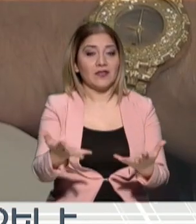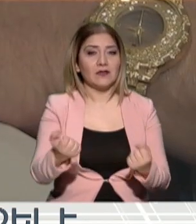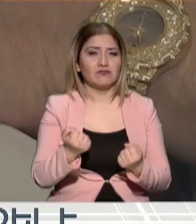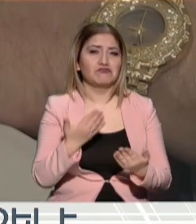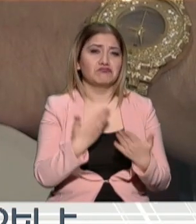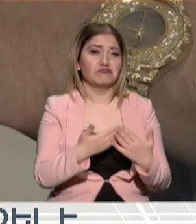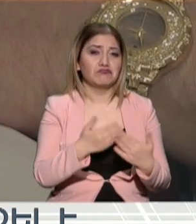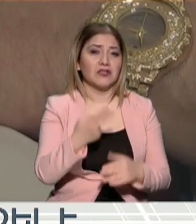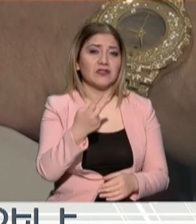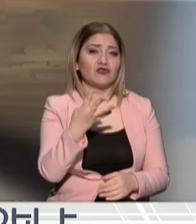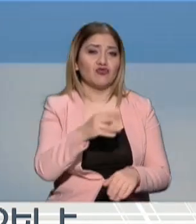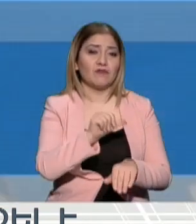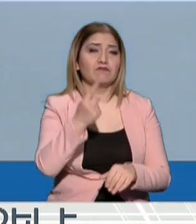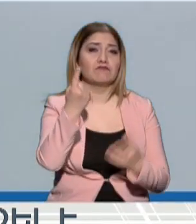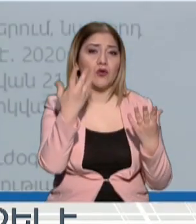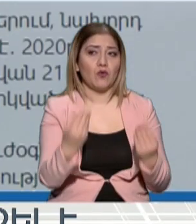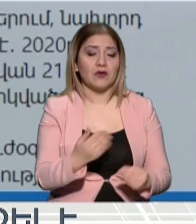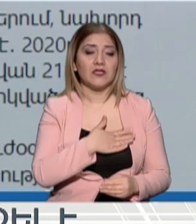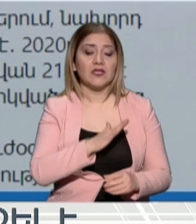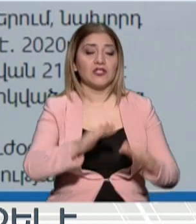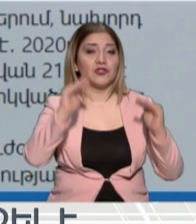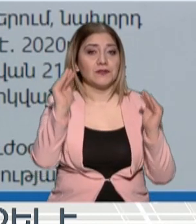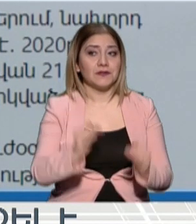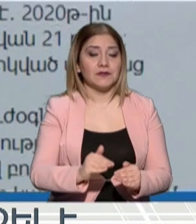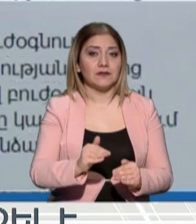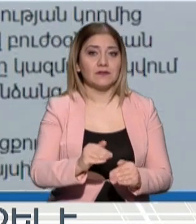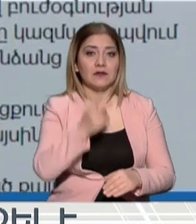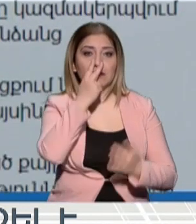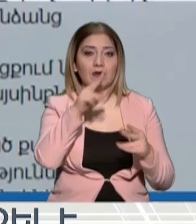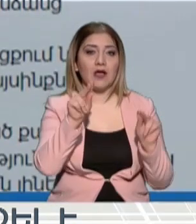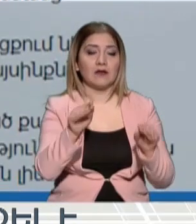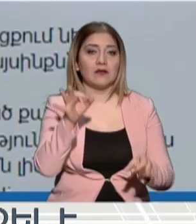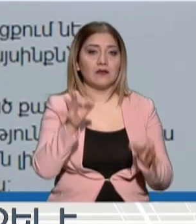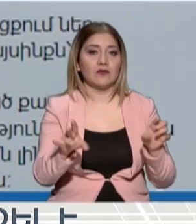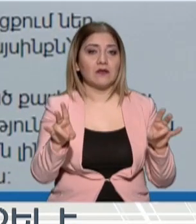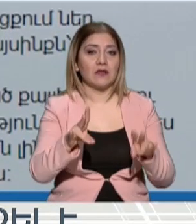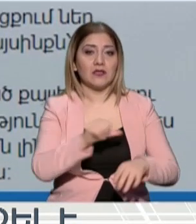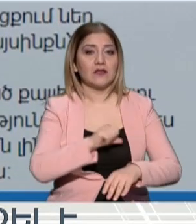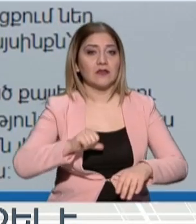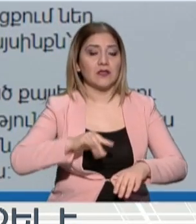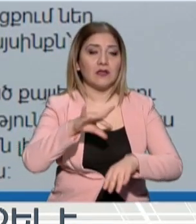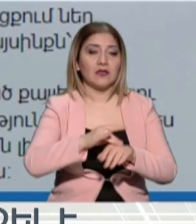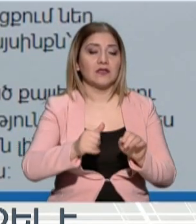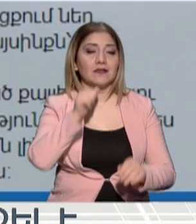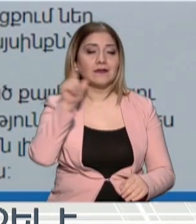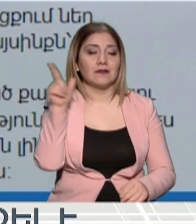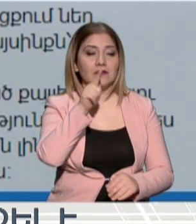է առավելագույնը 24 ժամ։ Մահվան դեպքերի նվազումը արձանագրել է նաև արդարադատության նախարարը։ Եթե նախորդ տարիներին պետության